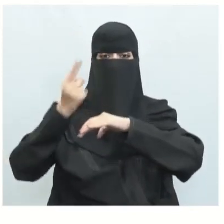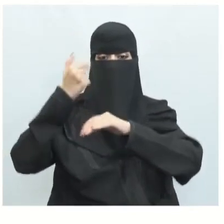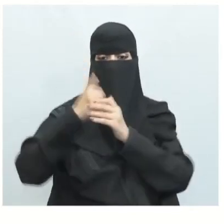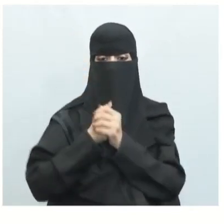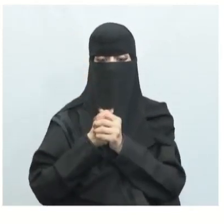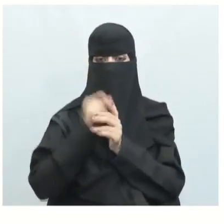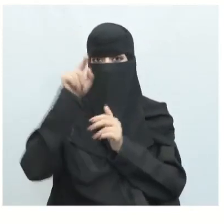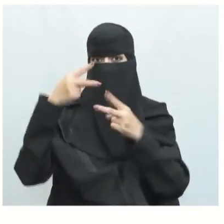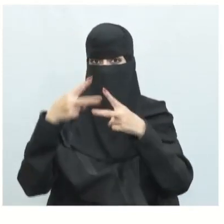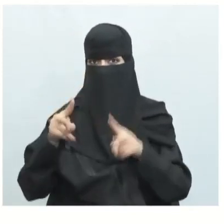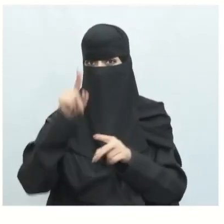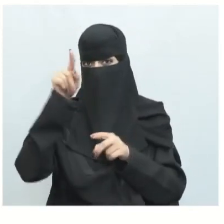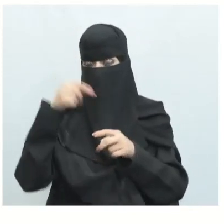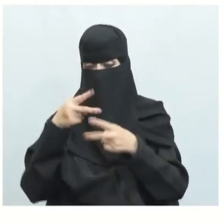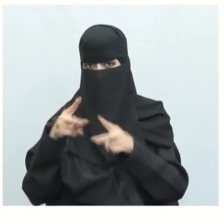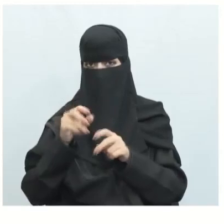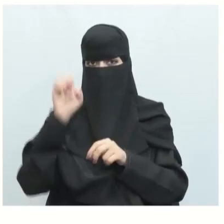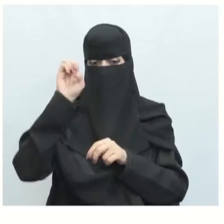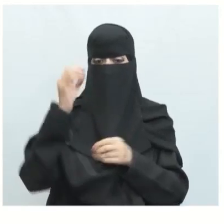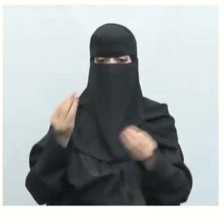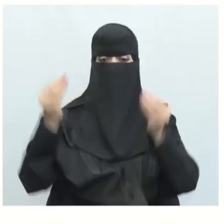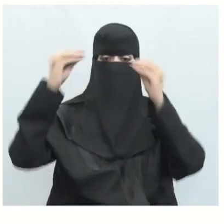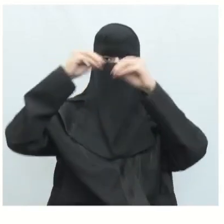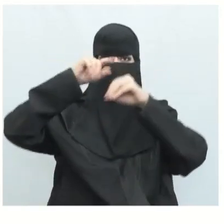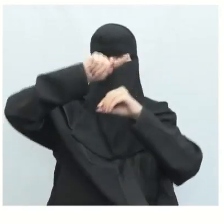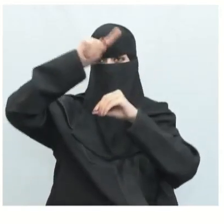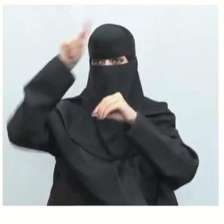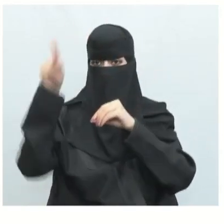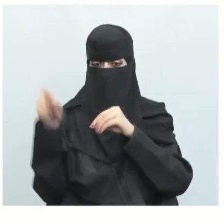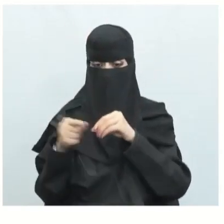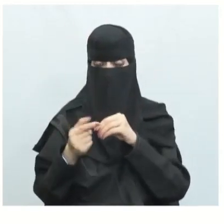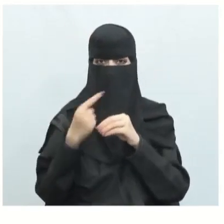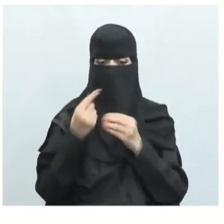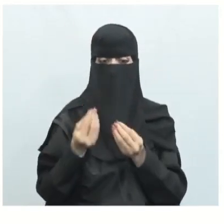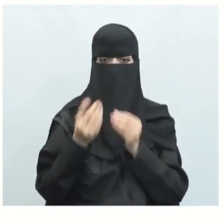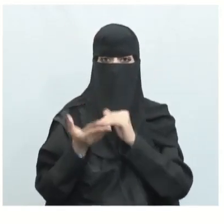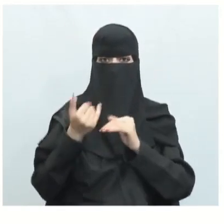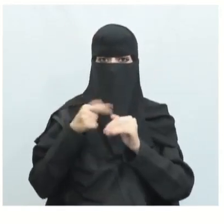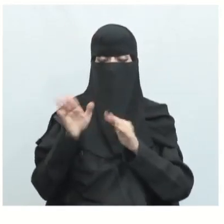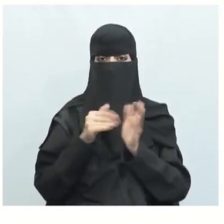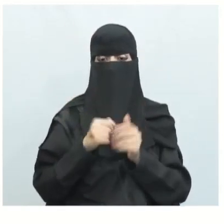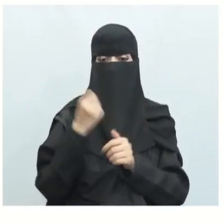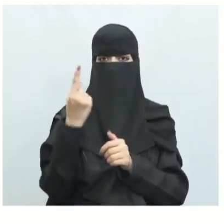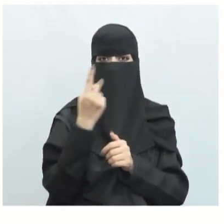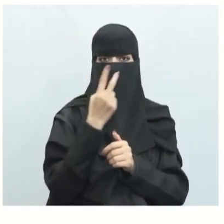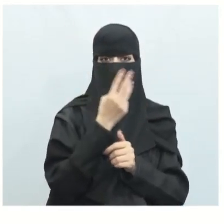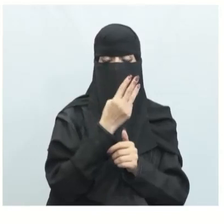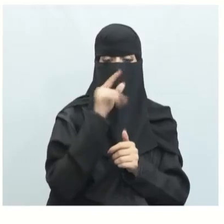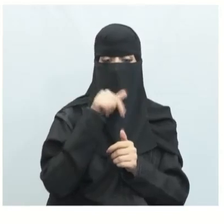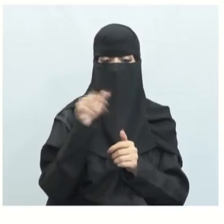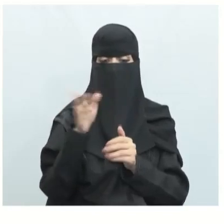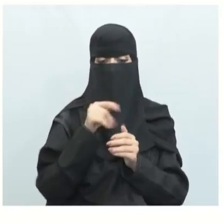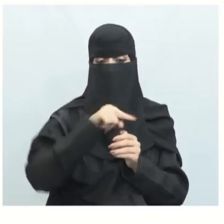لاي البدايه تكون منها فلذلك اضاف لي هذه العقده قبل العقده واحد اين 3 السي بي